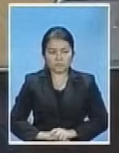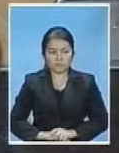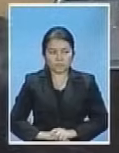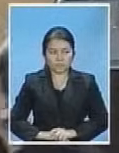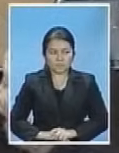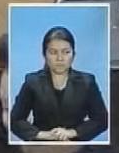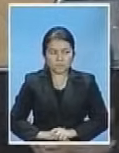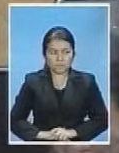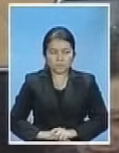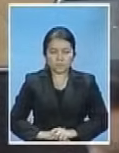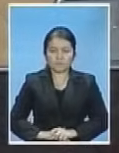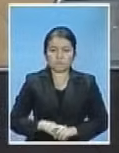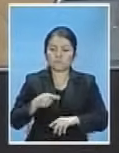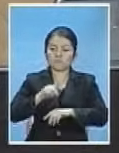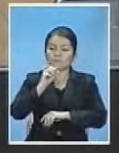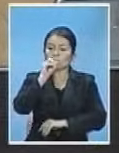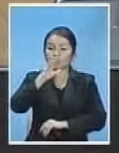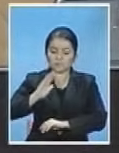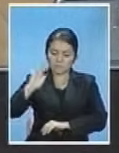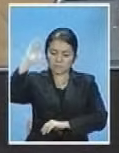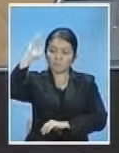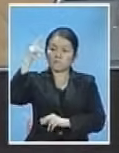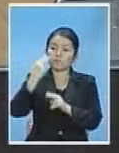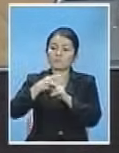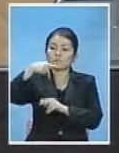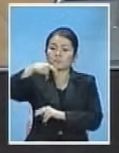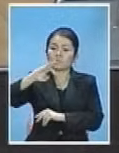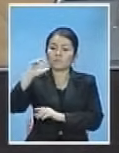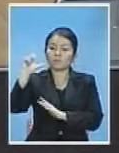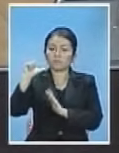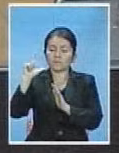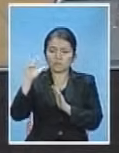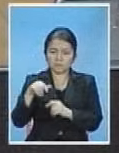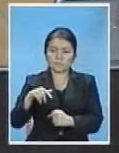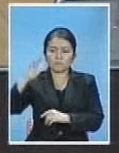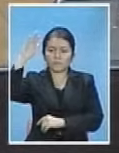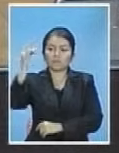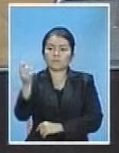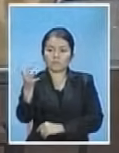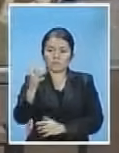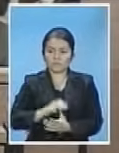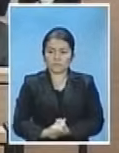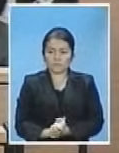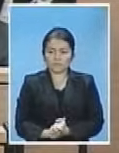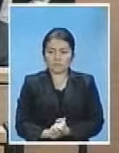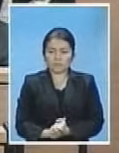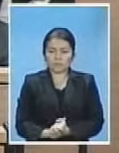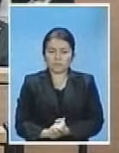ท่านพี่กุลแก้วประท้วงเรื่องอะไรนะครับ ผมขอประท้วงท่านผู้อภิปรายครับ พลาดแ